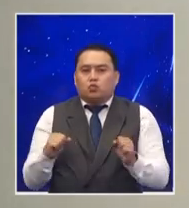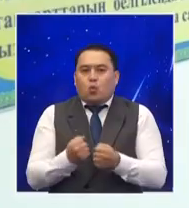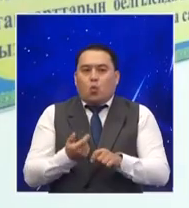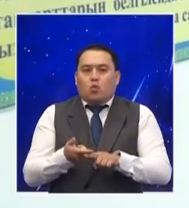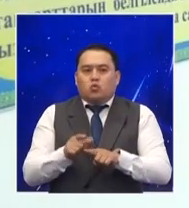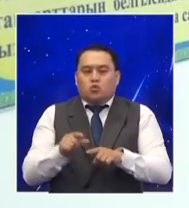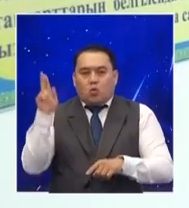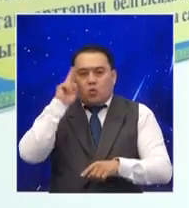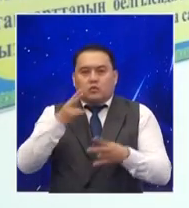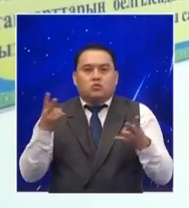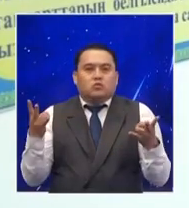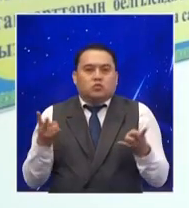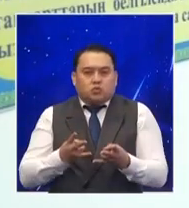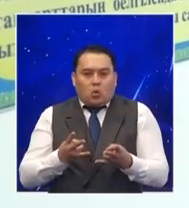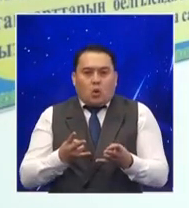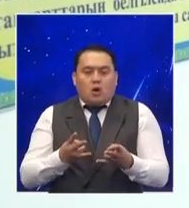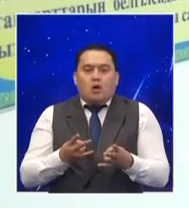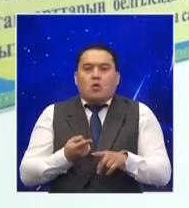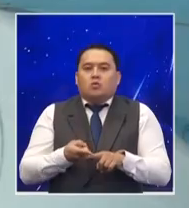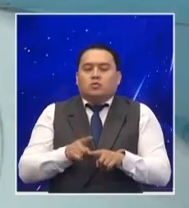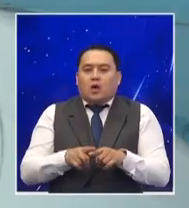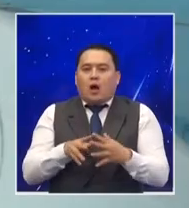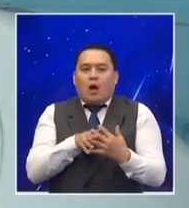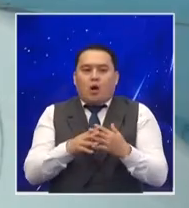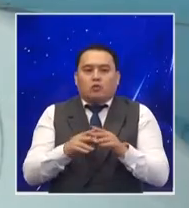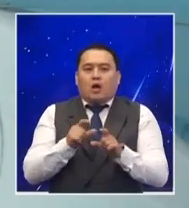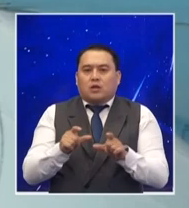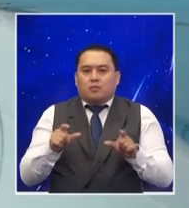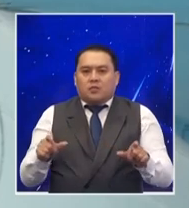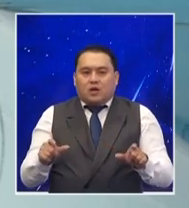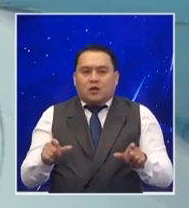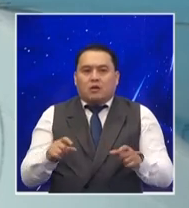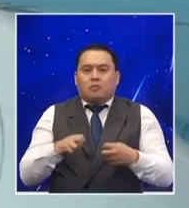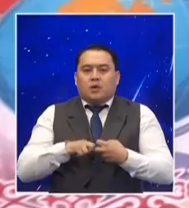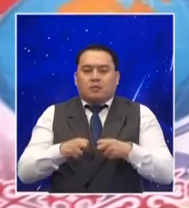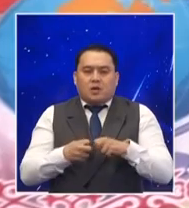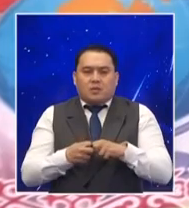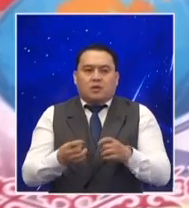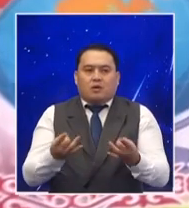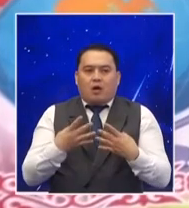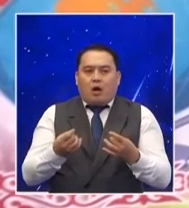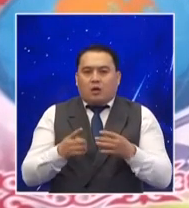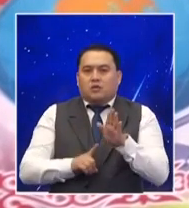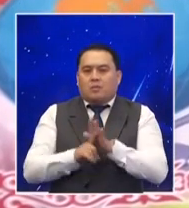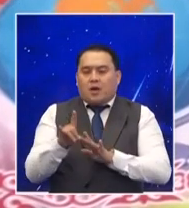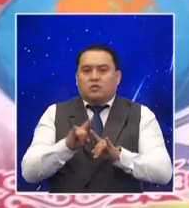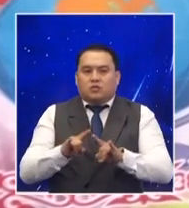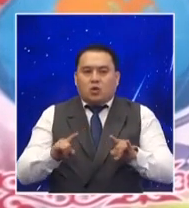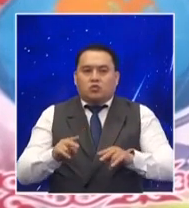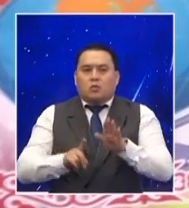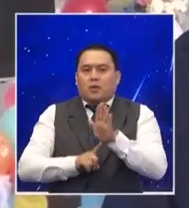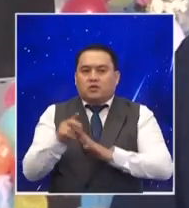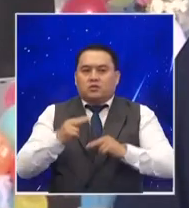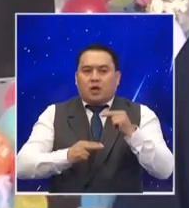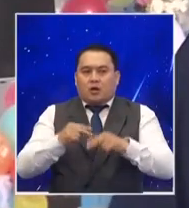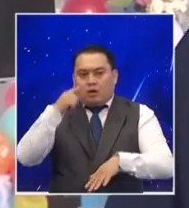осында оқуға мәжбүр еді. Базыналары осы ауылдан шыққан азаматтарға жетті. Бір жарым жылда бастауыш мектеп салып берді.